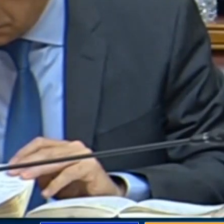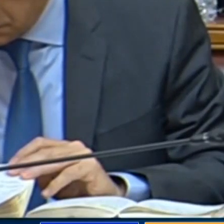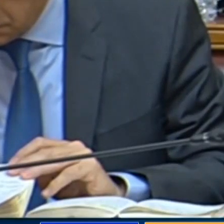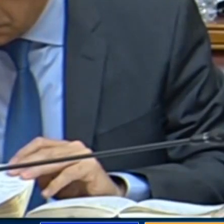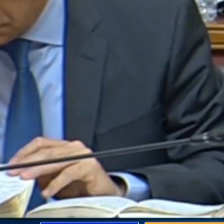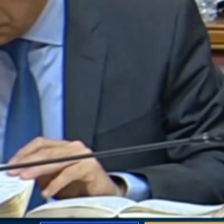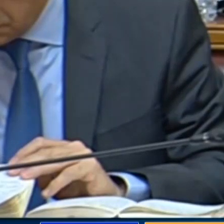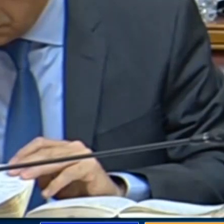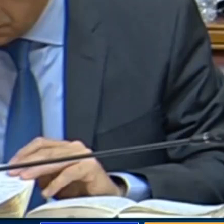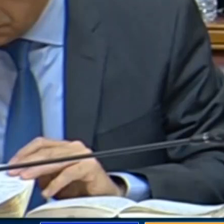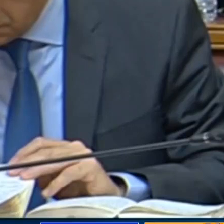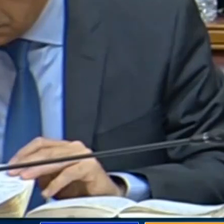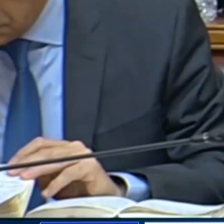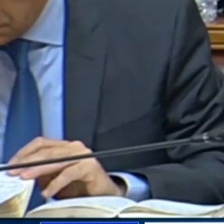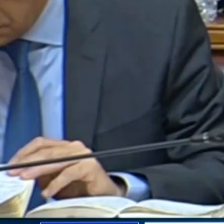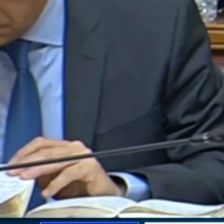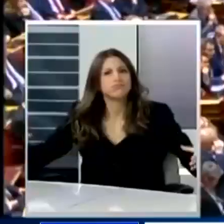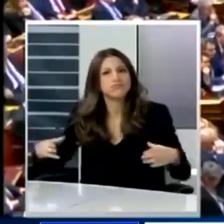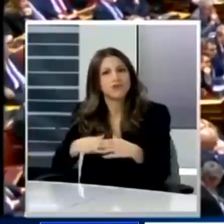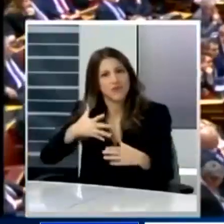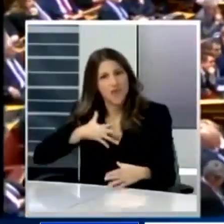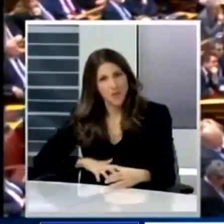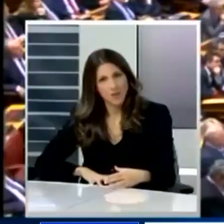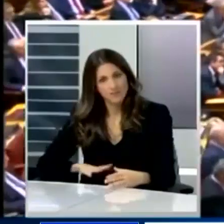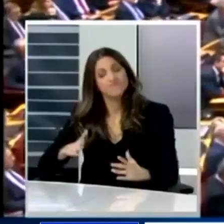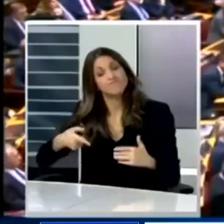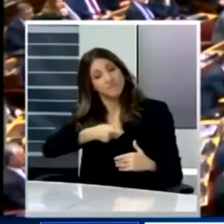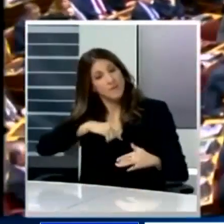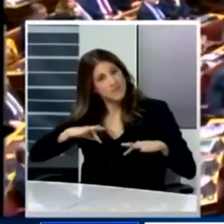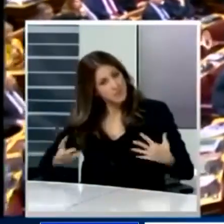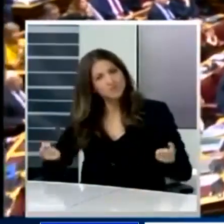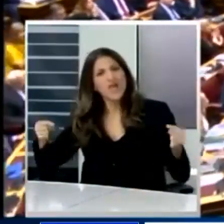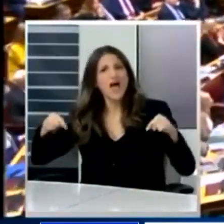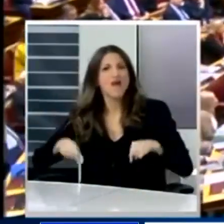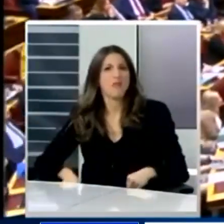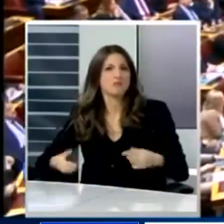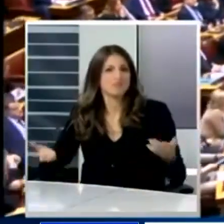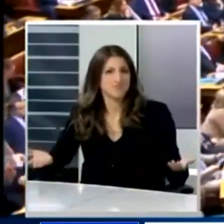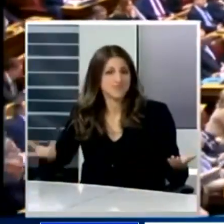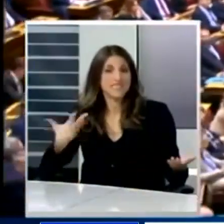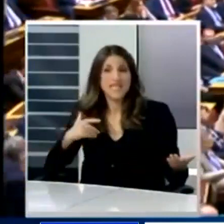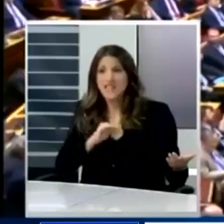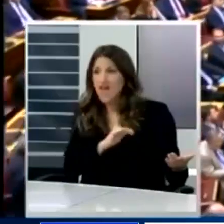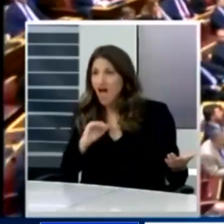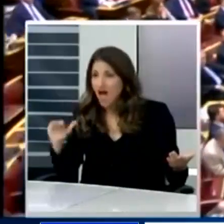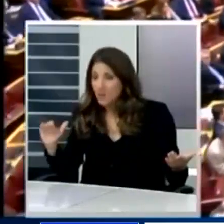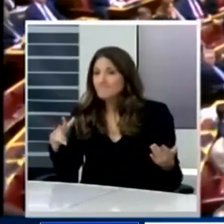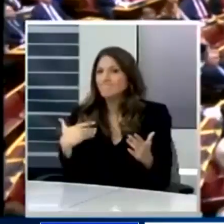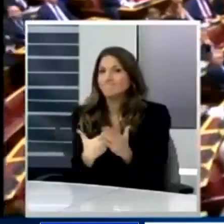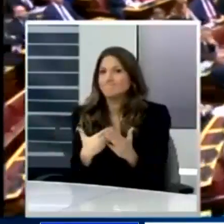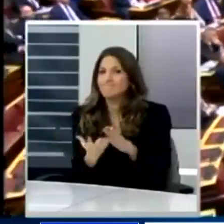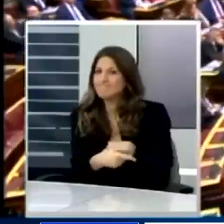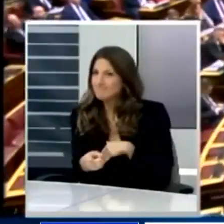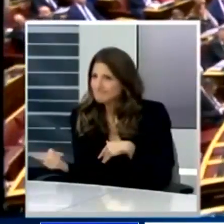γίνεται αντιληπτή από όλους και από την κοινωνία. Η αντιπολίτευση ζήτησε από την κυβέρνηση την άσκηση πίεσης στους Ευρωπαίους εταίρους προκειμένου να